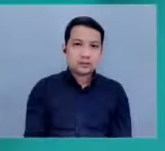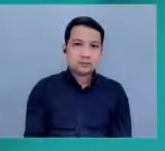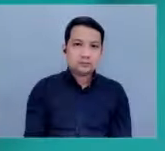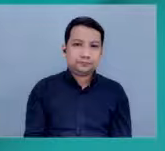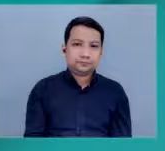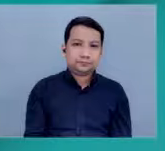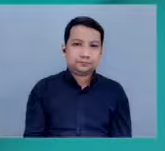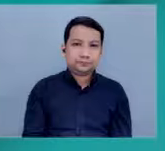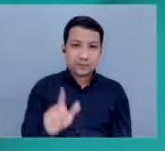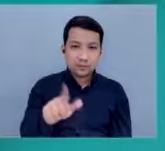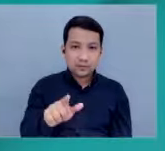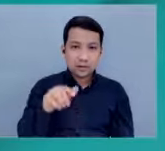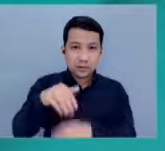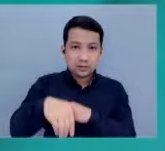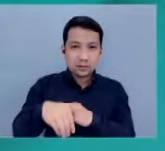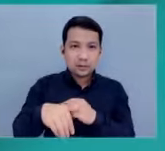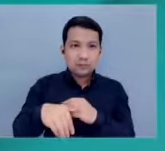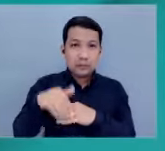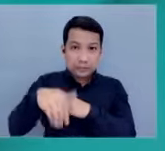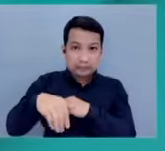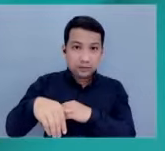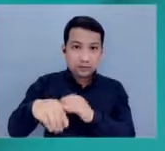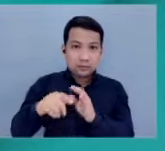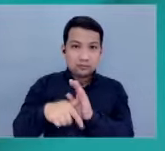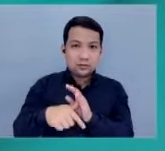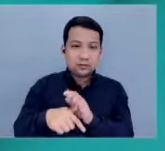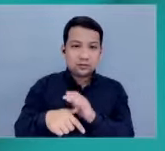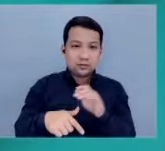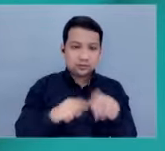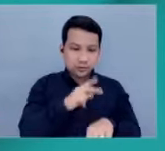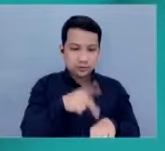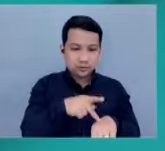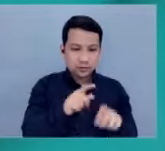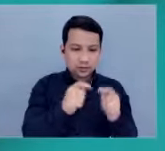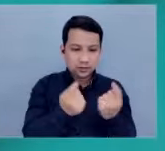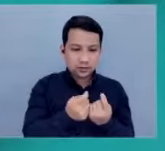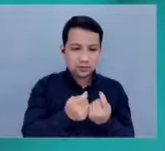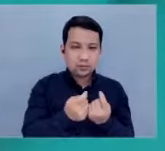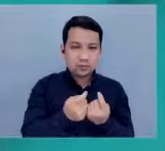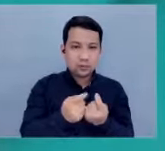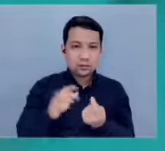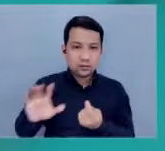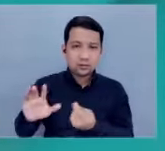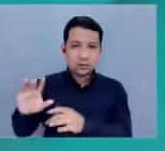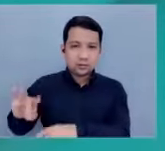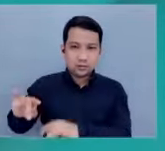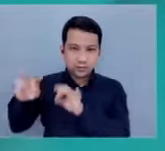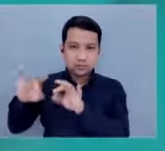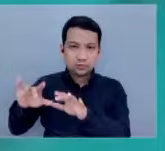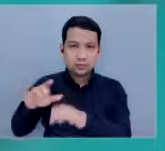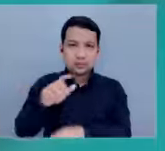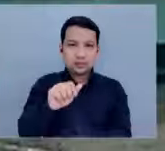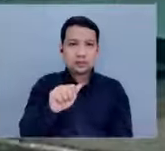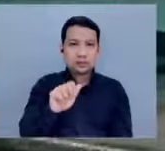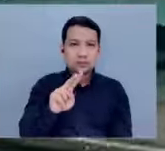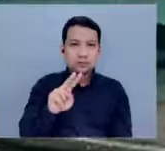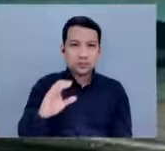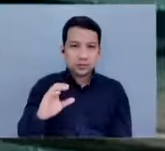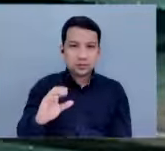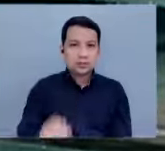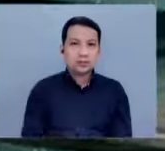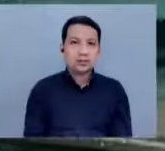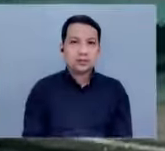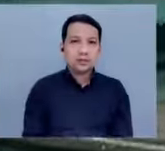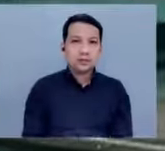Mamayang gabi na magsisimula ang kampanya ng Alas Pilipinas o Women's National Volleyball Team sa AVC Challenge Cup. At